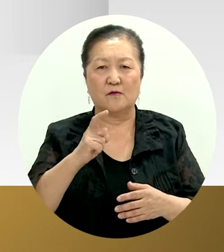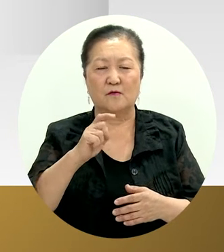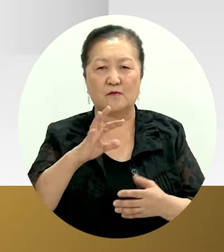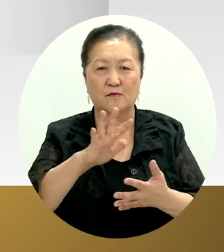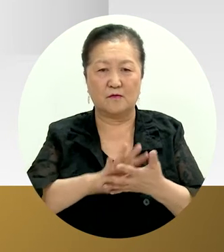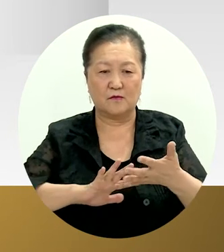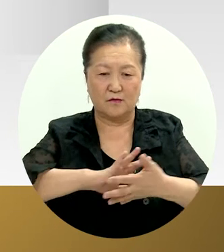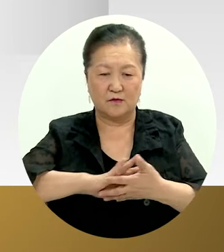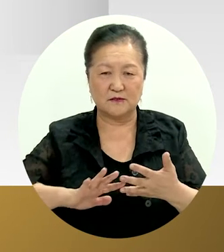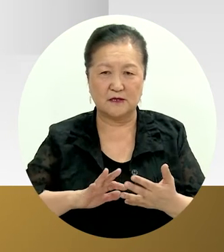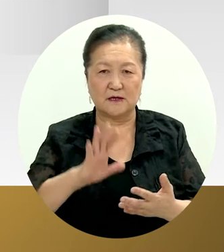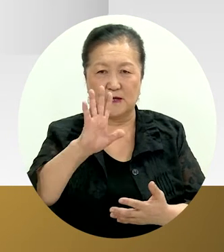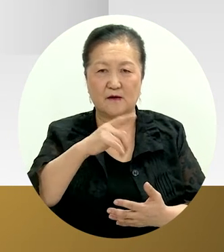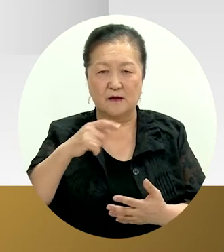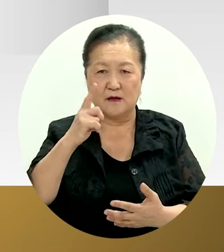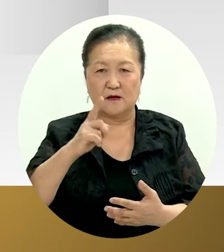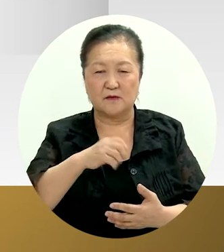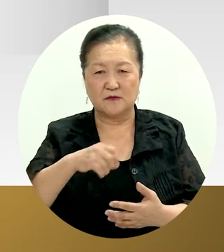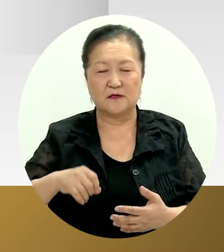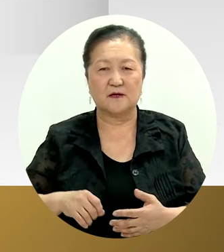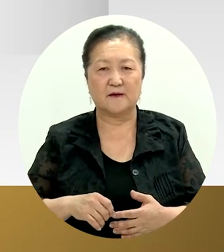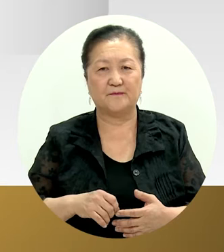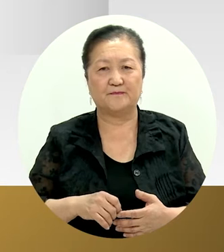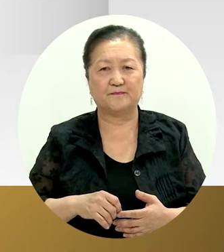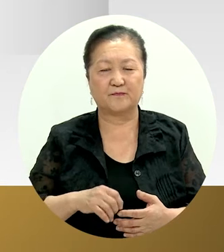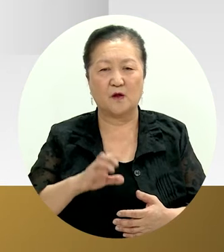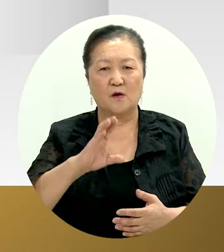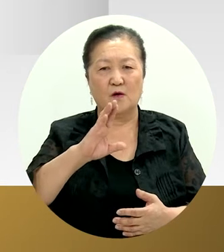бичээрэй хүүхдүүдээ. За тэгэхээр энэ урсгалын төрөл нь за